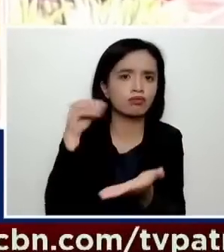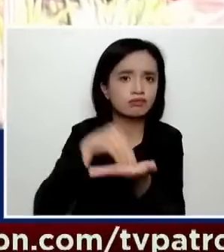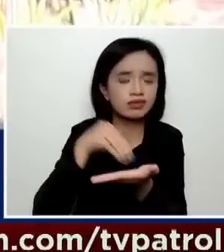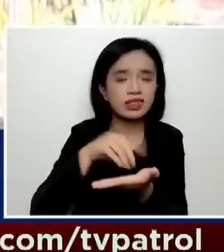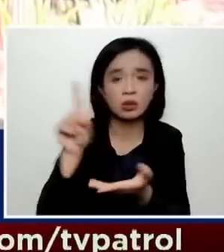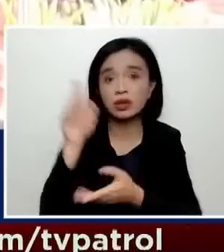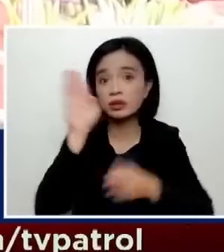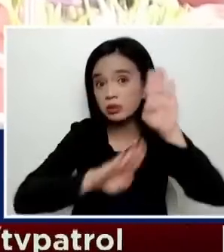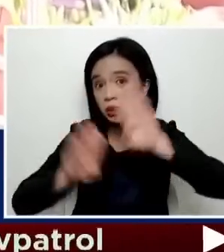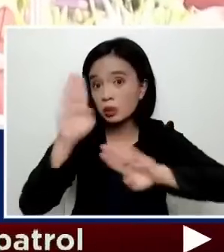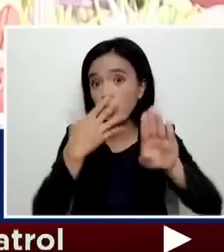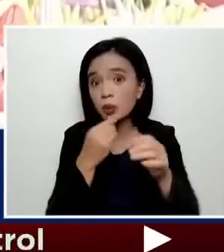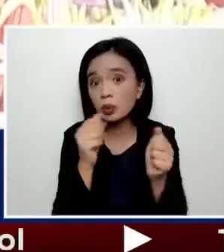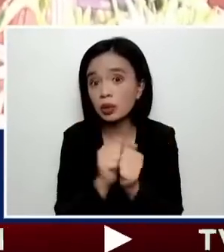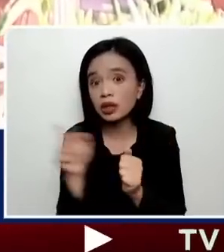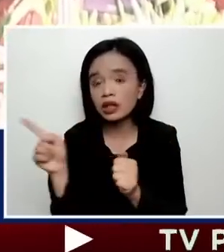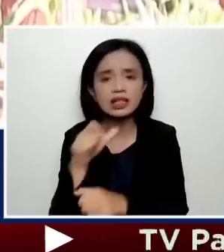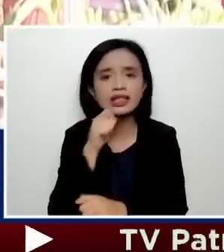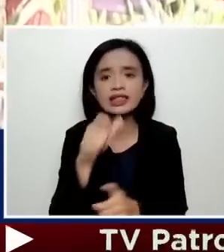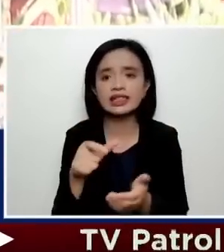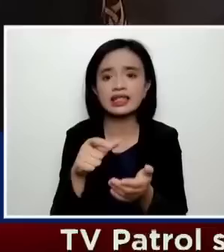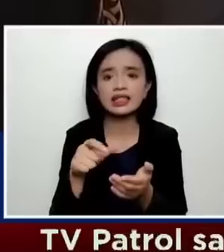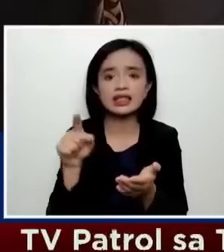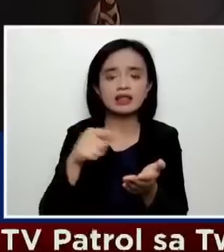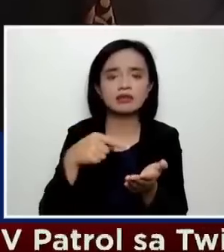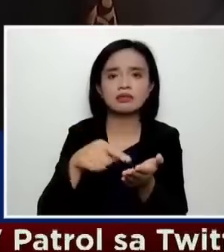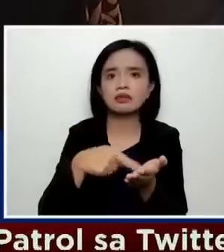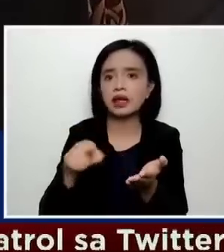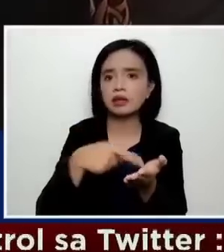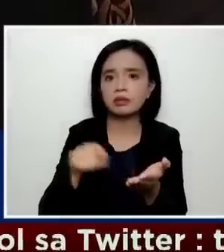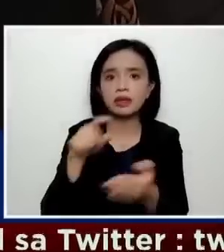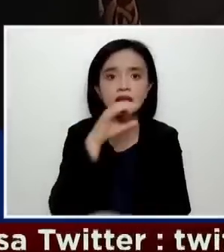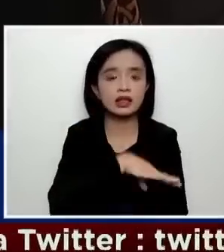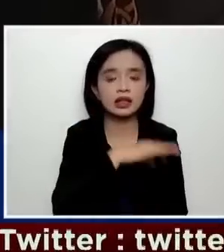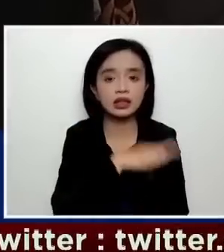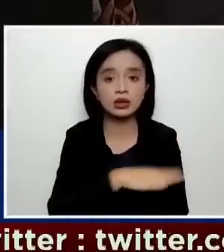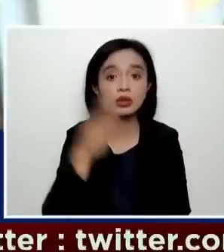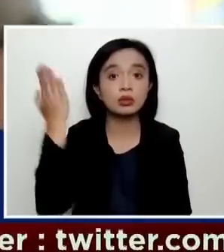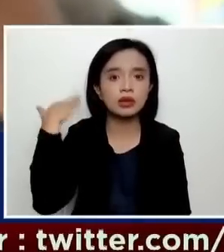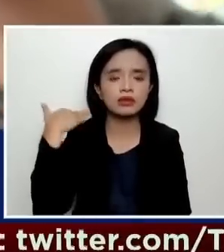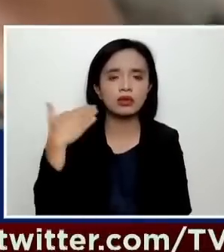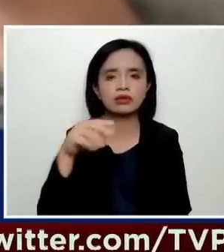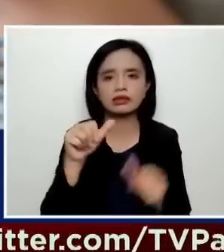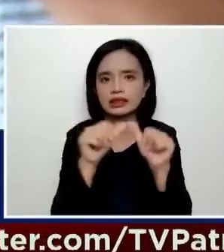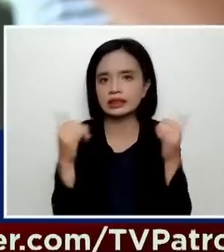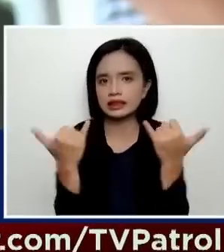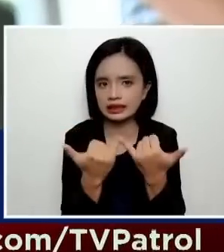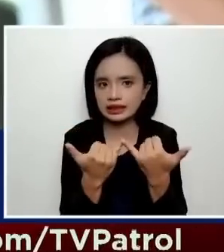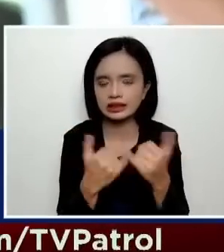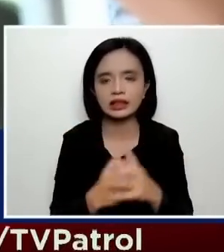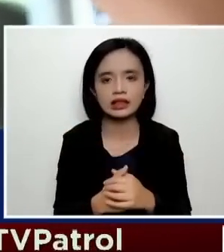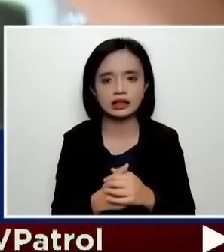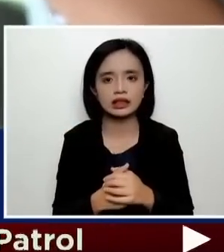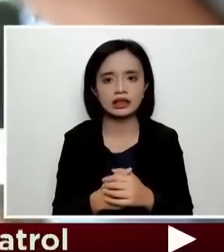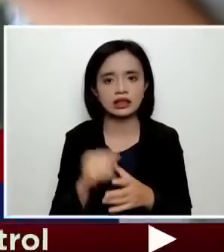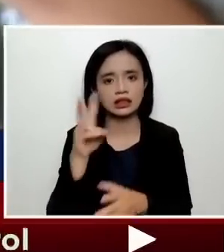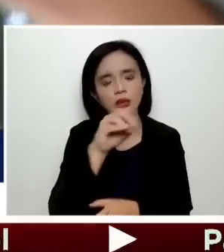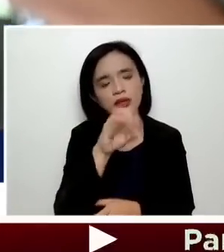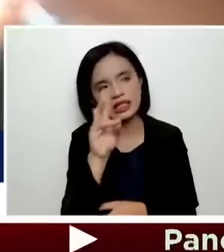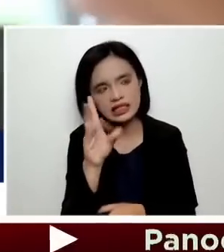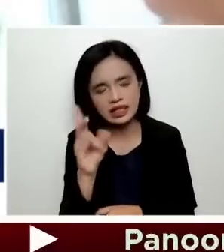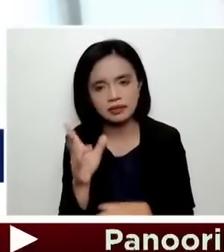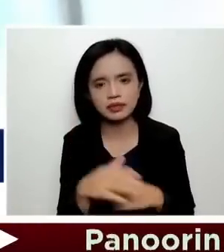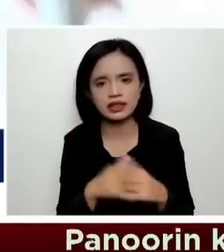mga kasamahan ang di pagbabayad ng mga benepisyo ng dati nilang agency. 570, hindi nga hindi ho sapat